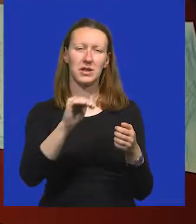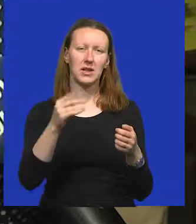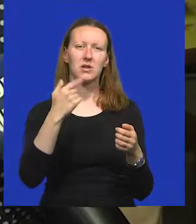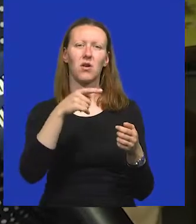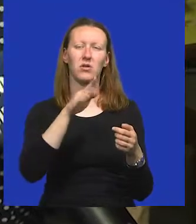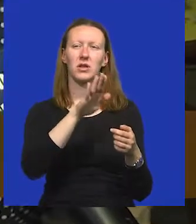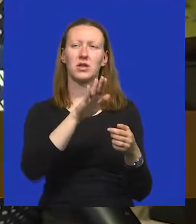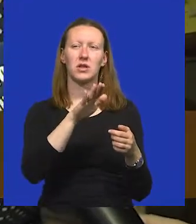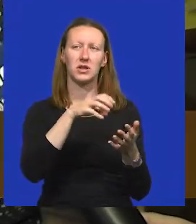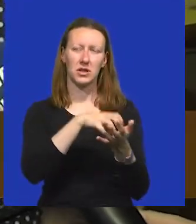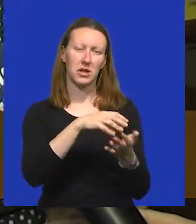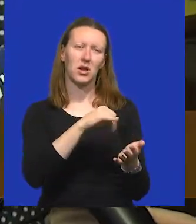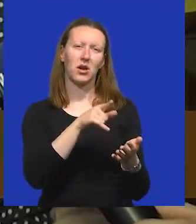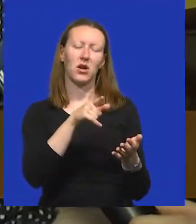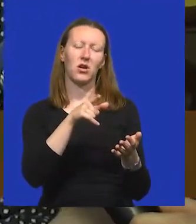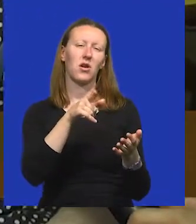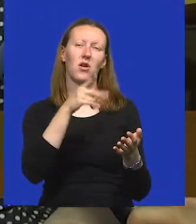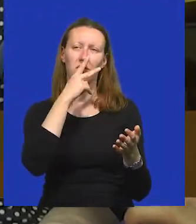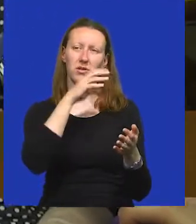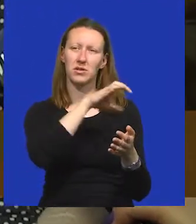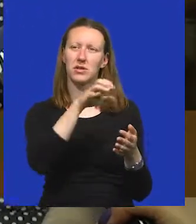bambini da parte di loro un interesse